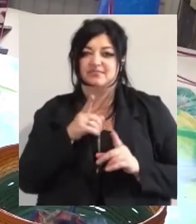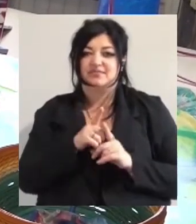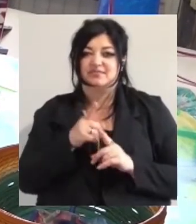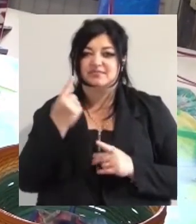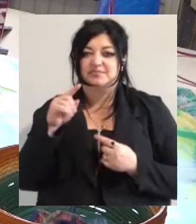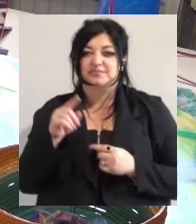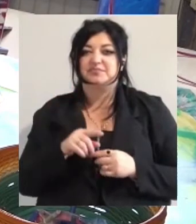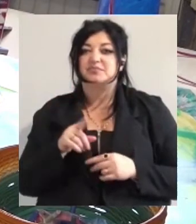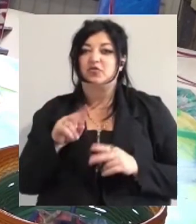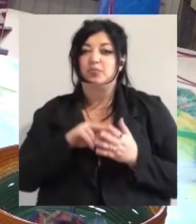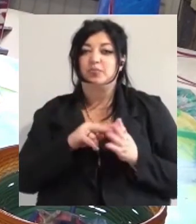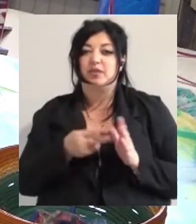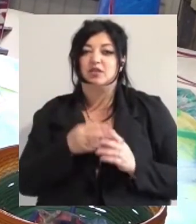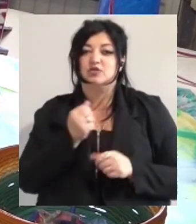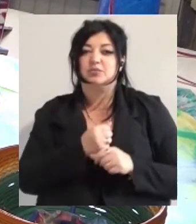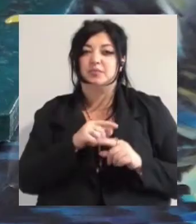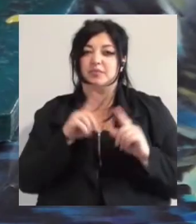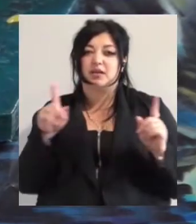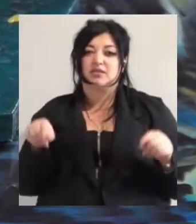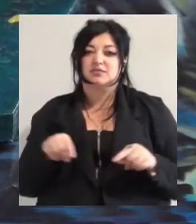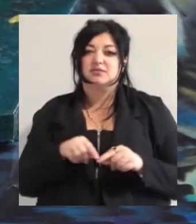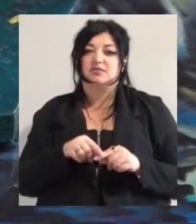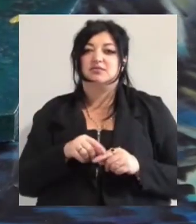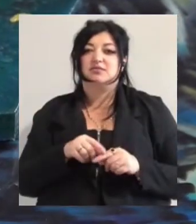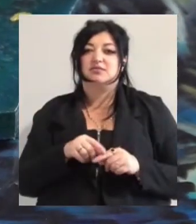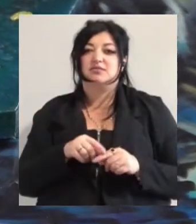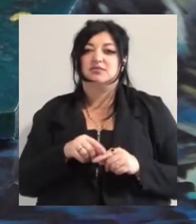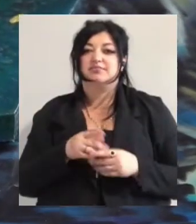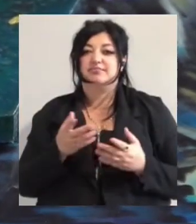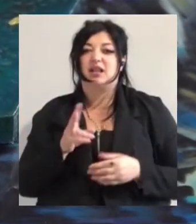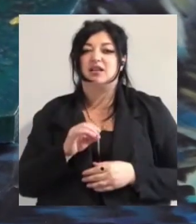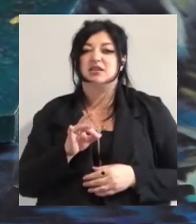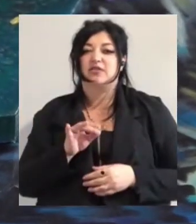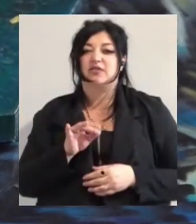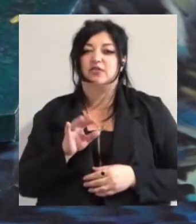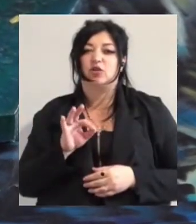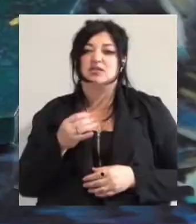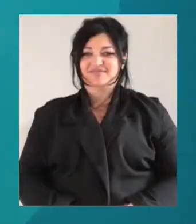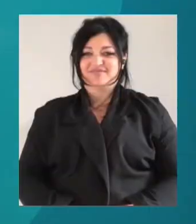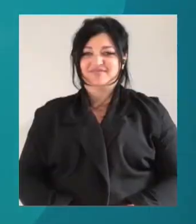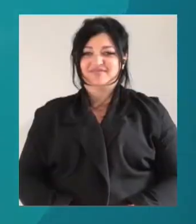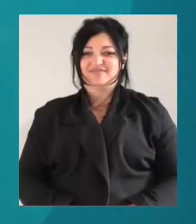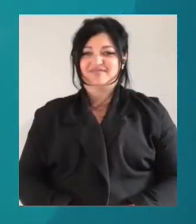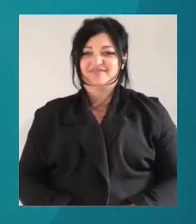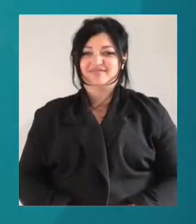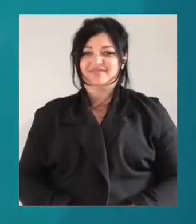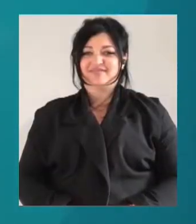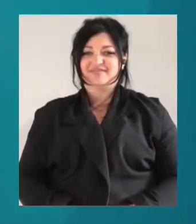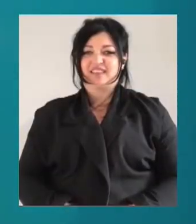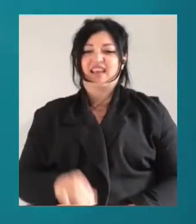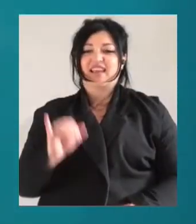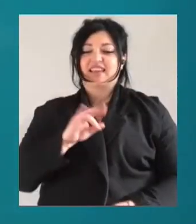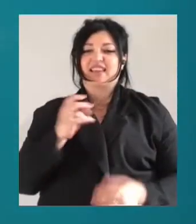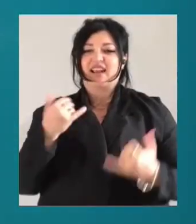пластику репродукції картин Клода Моне. Лейла Церковнюк, Олексій Мурашкін, Новини на Суспільному, Одеса. І наразі це